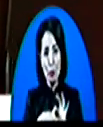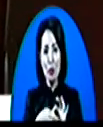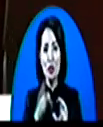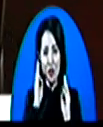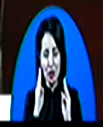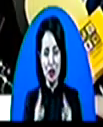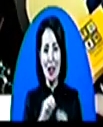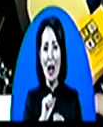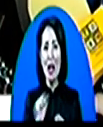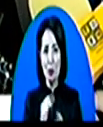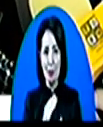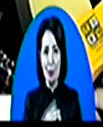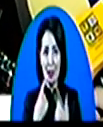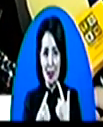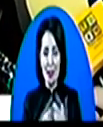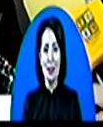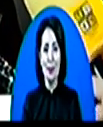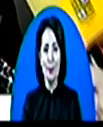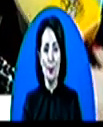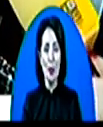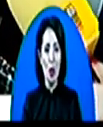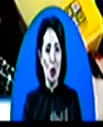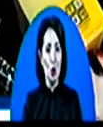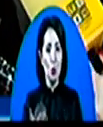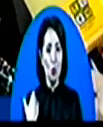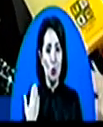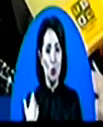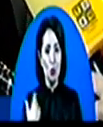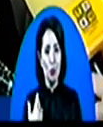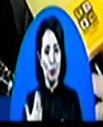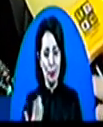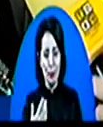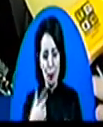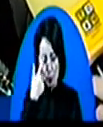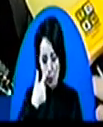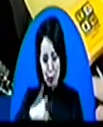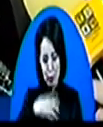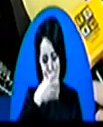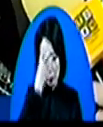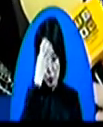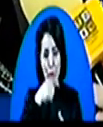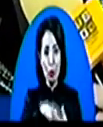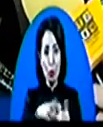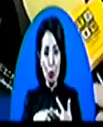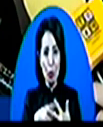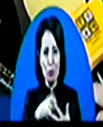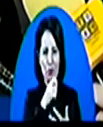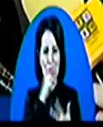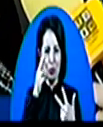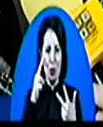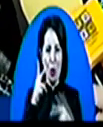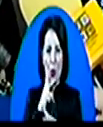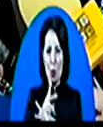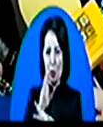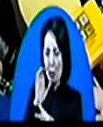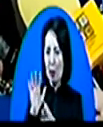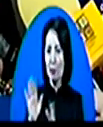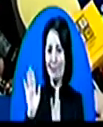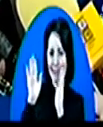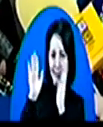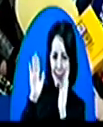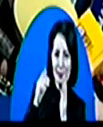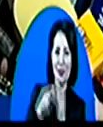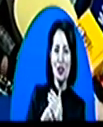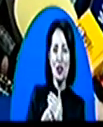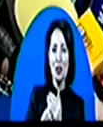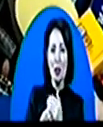юм. Саяхныг болтол Монгол улсын төрийн гурван өндөрлөг хууль хяналтын байгууллагаасаа эмээж